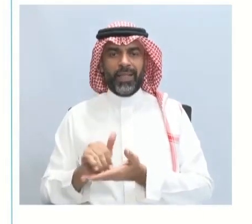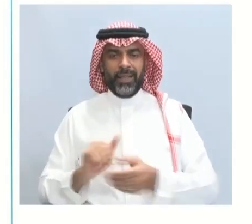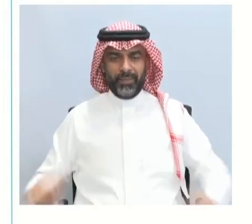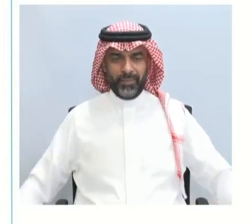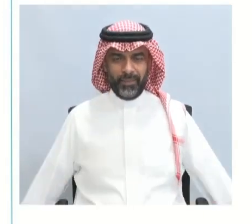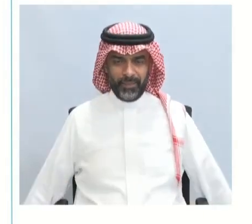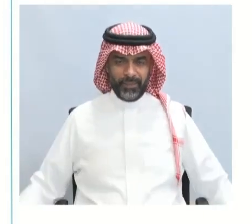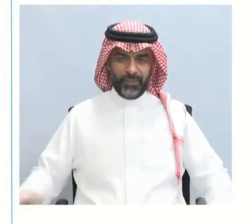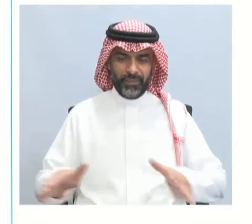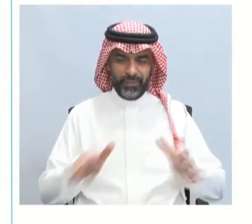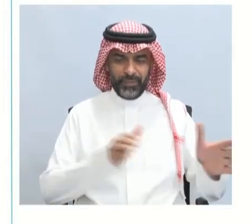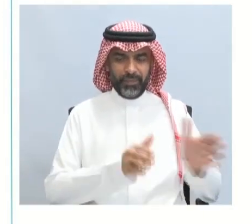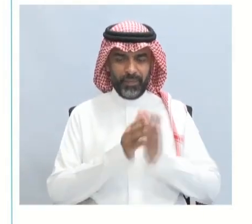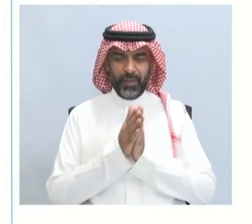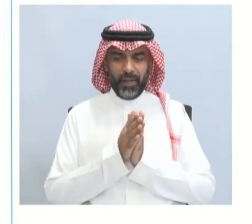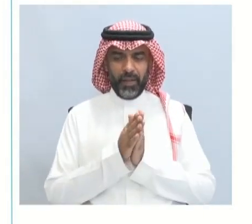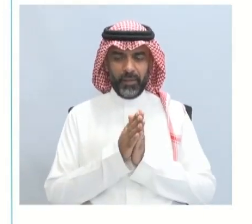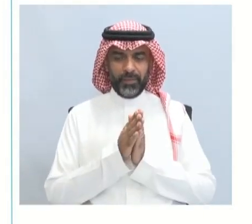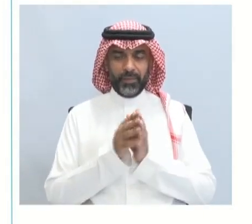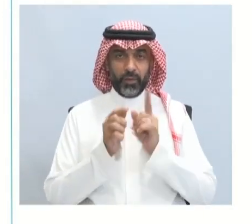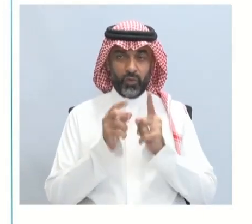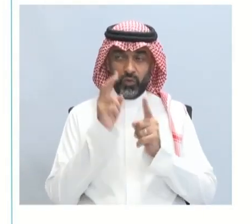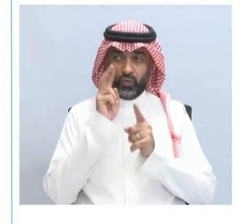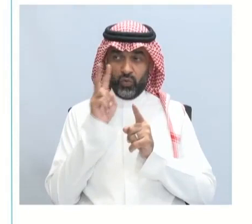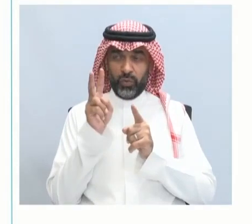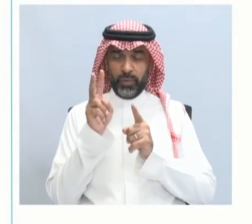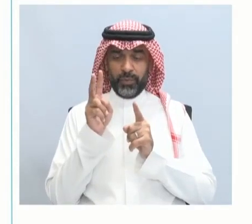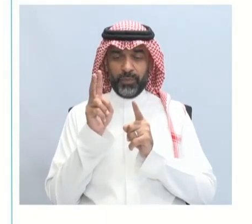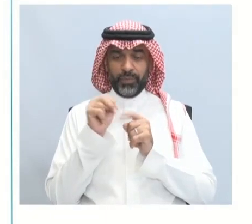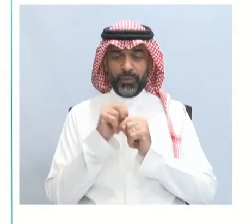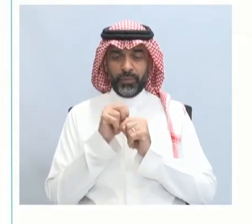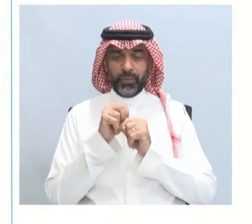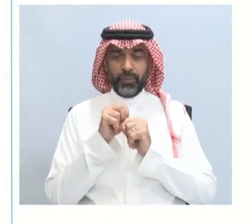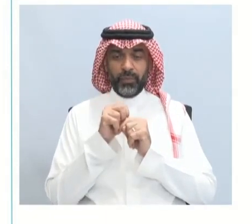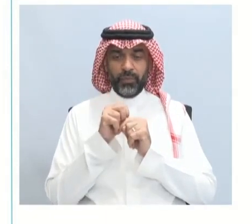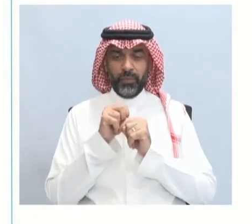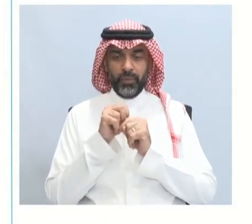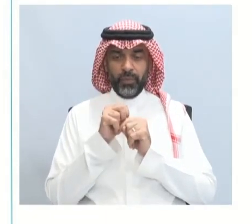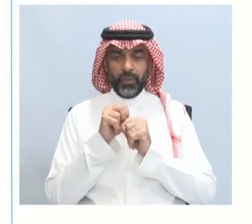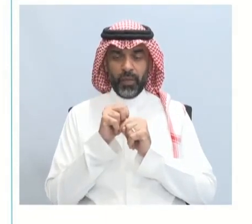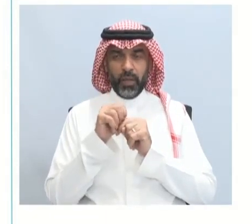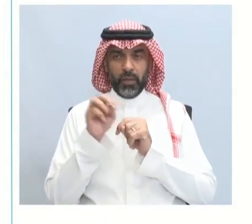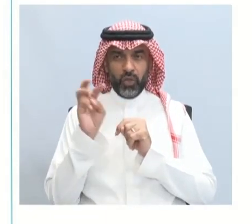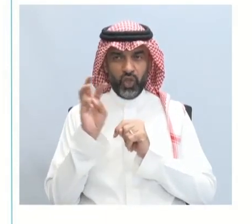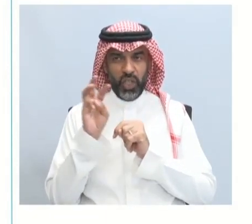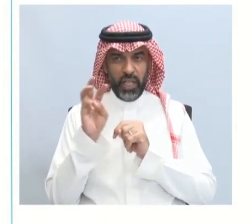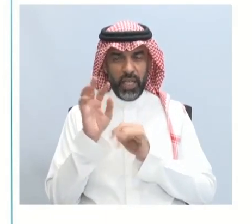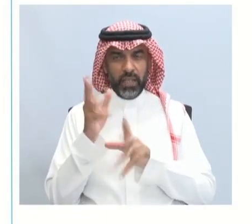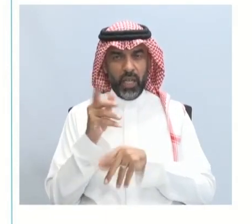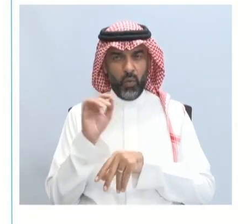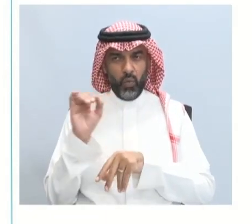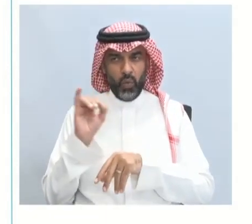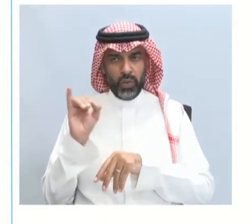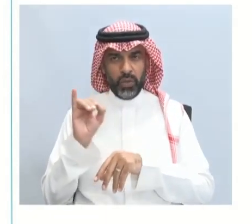الاداء لو نظرنا الى المنظمات دائما ما تسعى الى من هل تبحث عن الاشخاص المنفعل